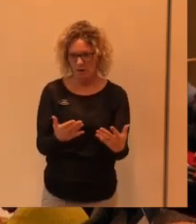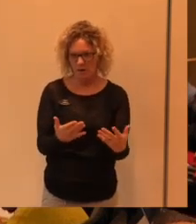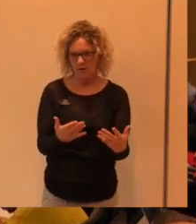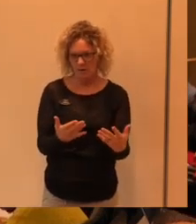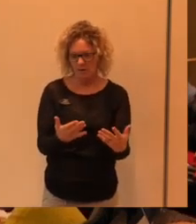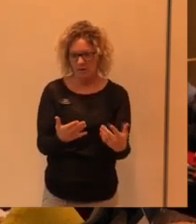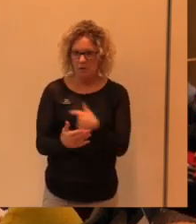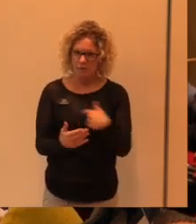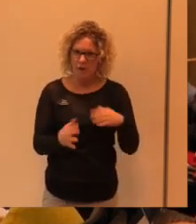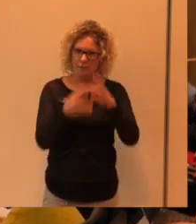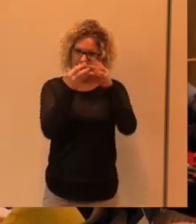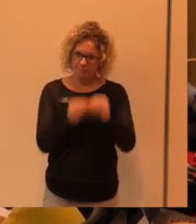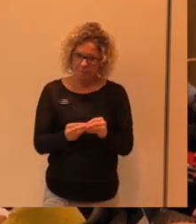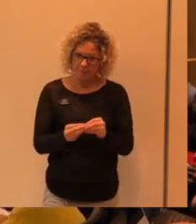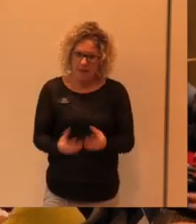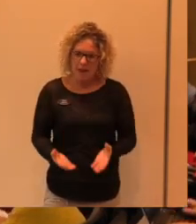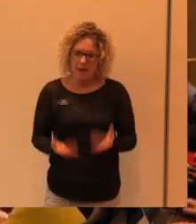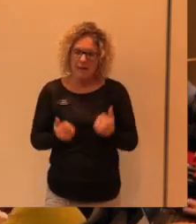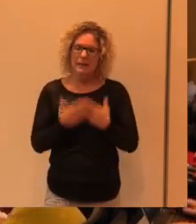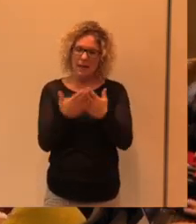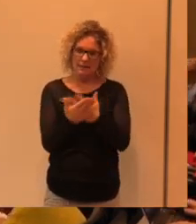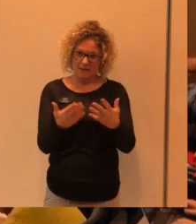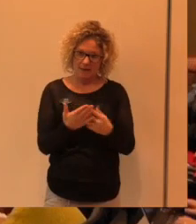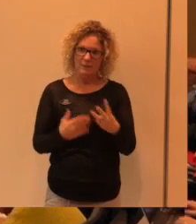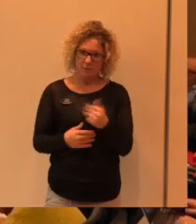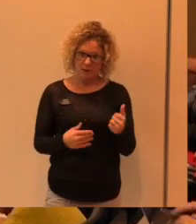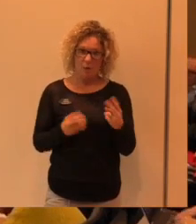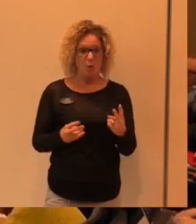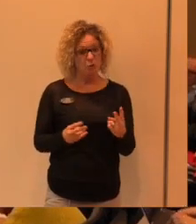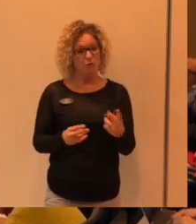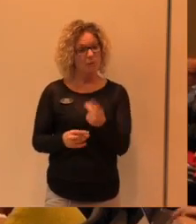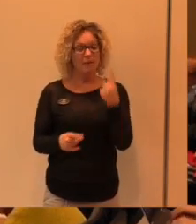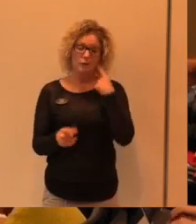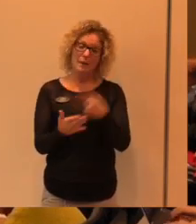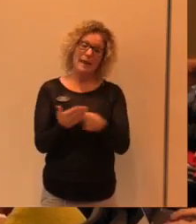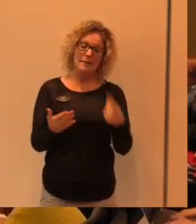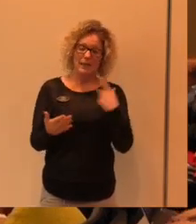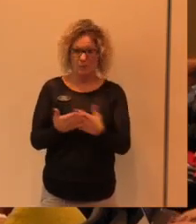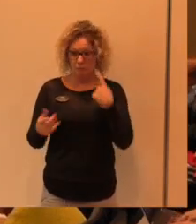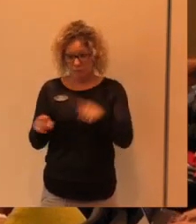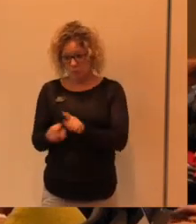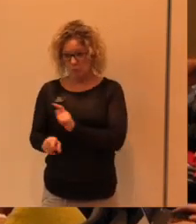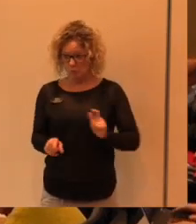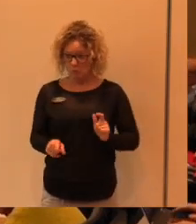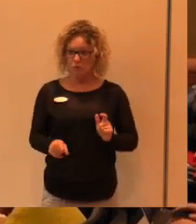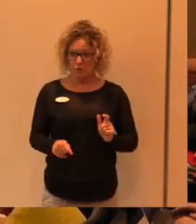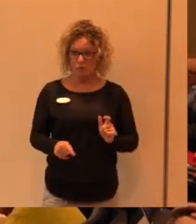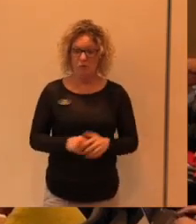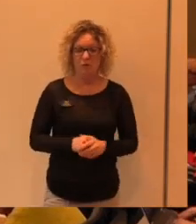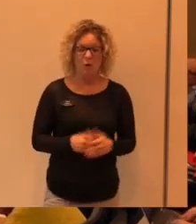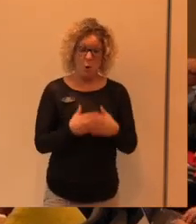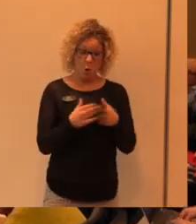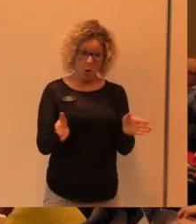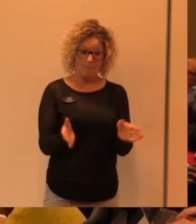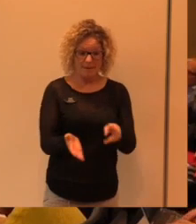också tagit fram mycket lättlästa texter på webben och även för de e-tjänster som vi har. Och när det gäller öppen